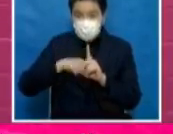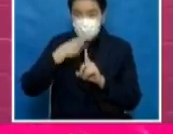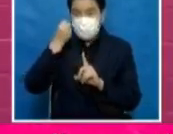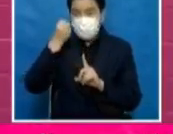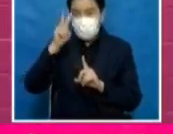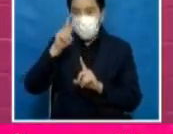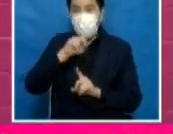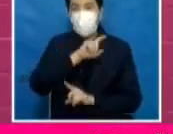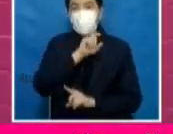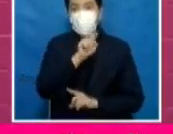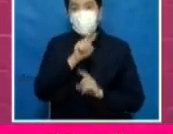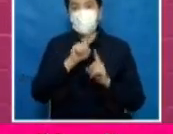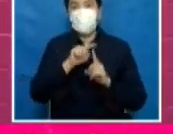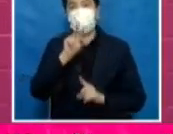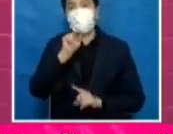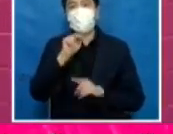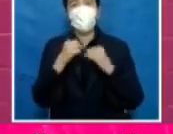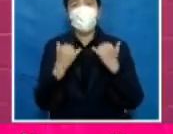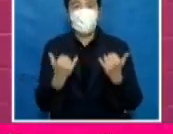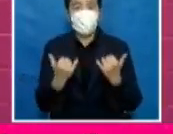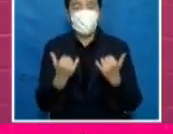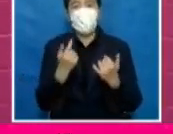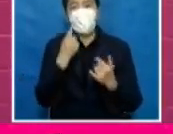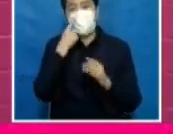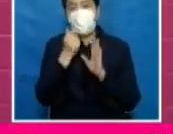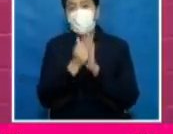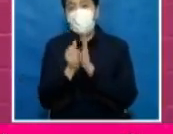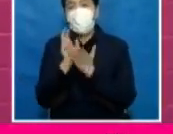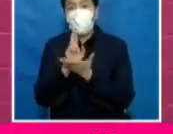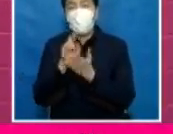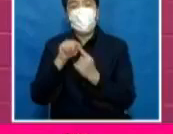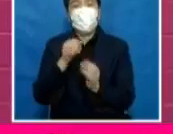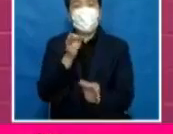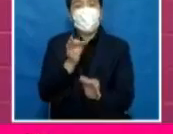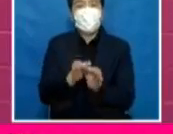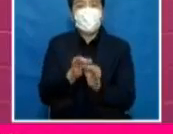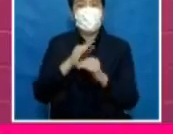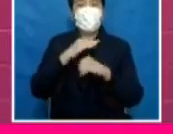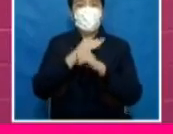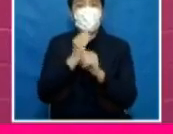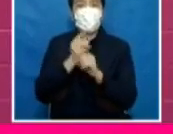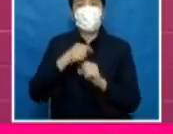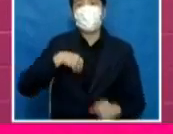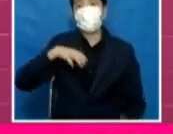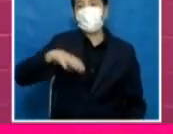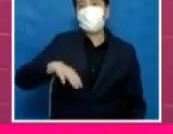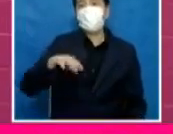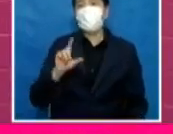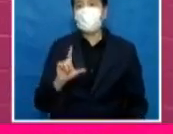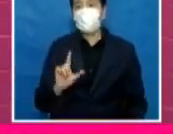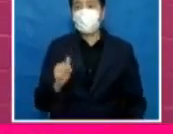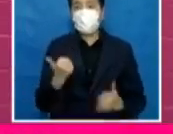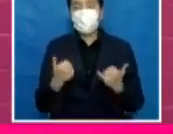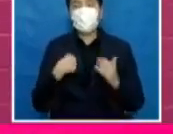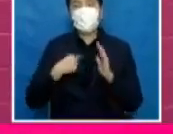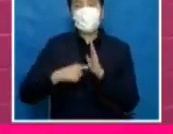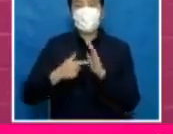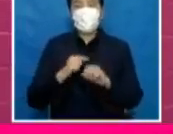คม2565โดยจะทำการออกรางวัลณธนาคารออมสินสำนักงานใหญ่เช่นเคยตั้งแต่เวล